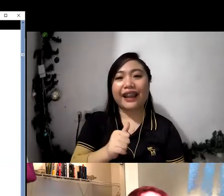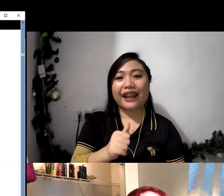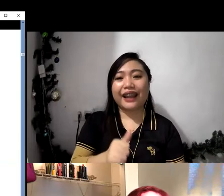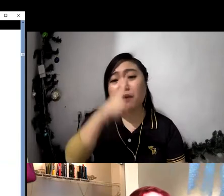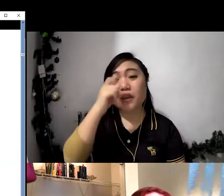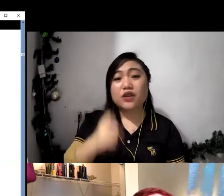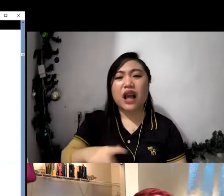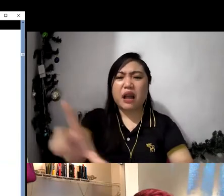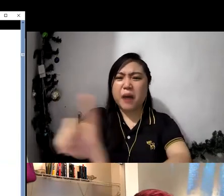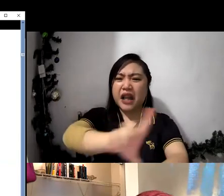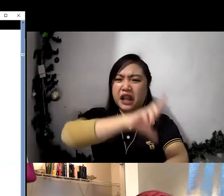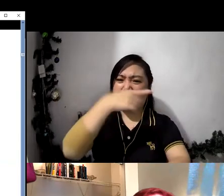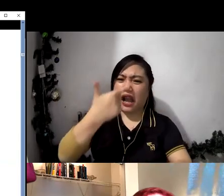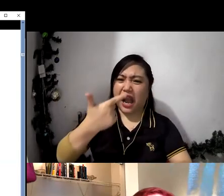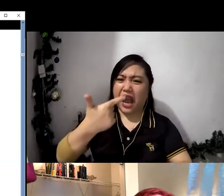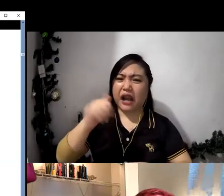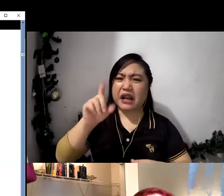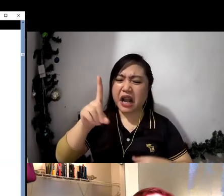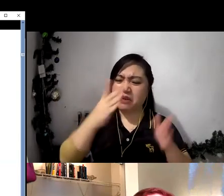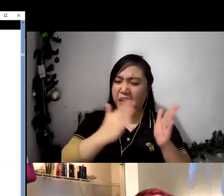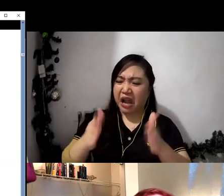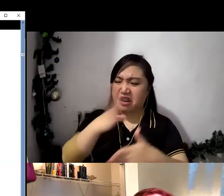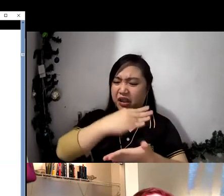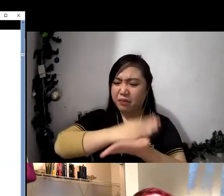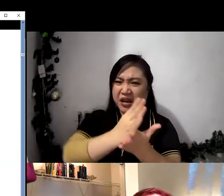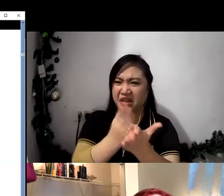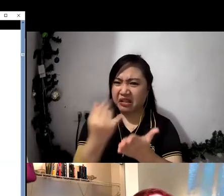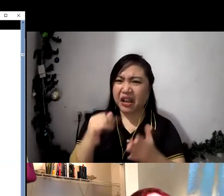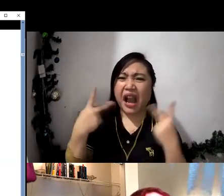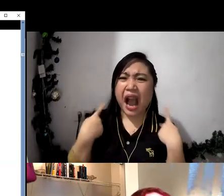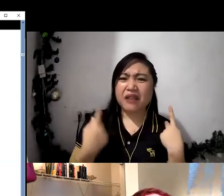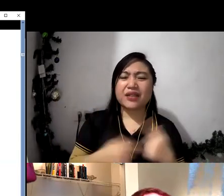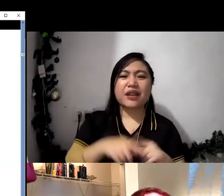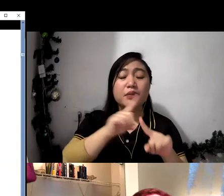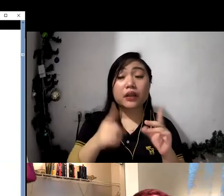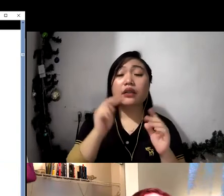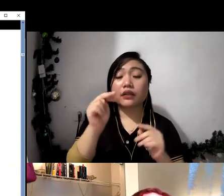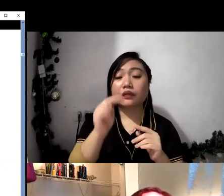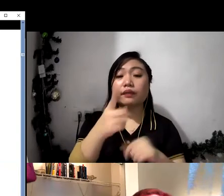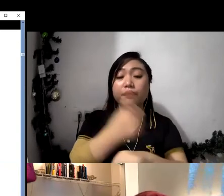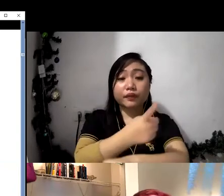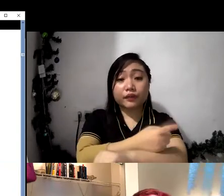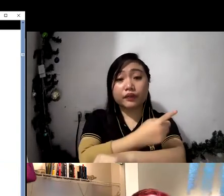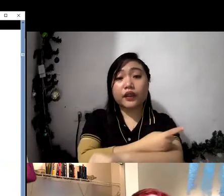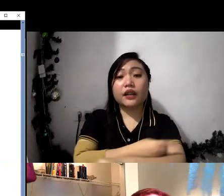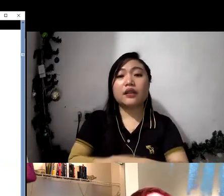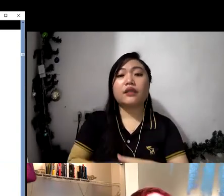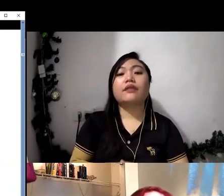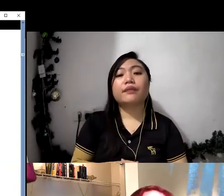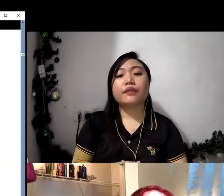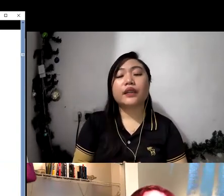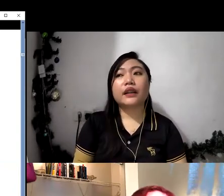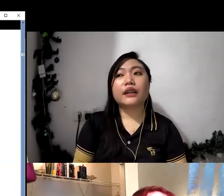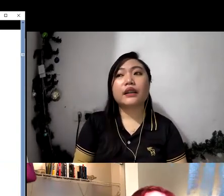budgeting, no? Kailangan talaga na i-establish yung partnership, and that we are not working in silos. Hindi lang